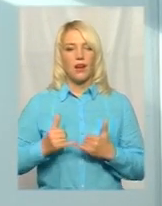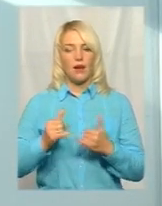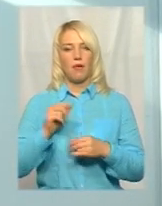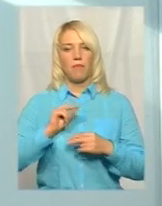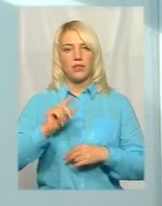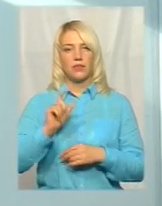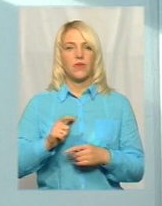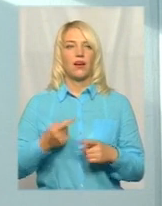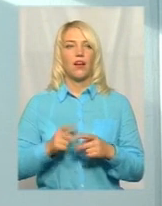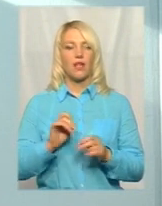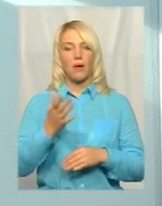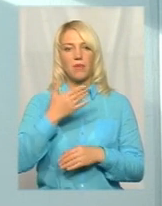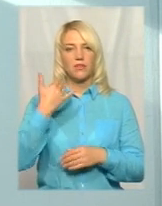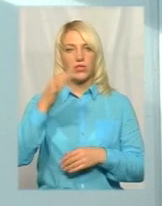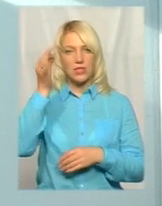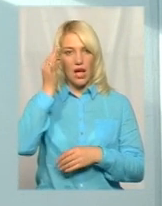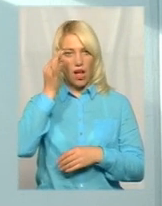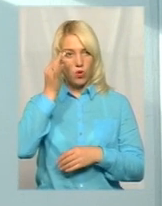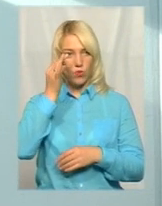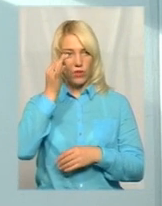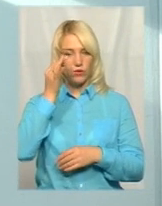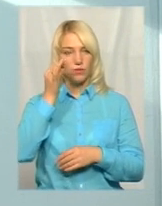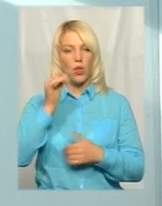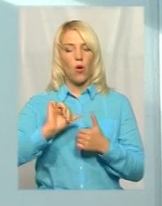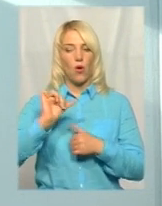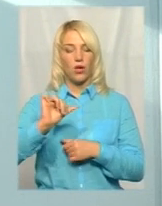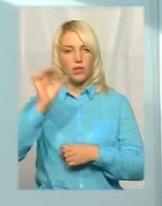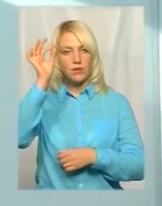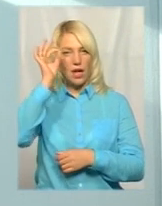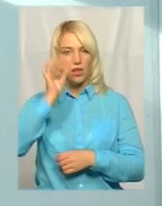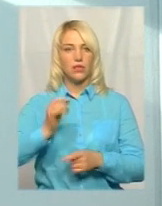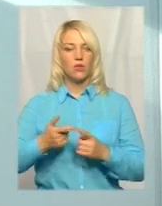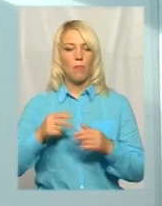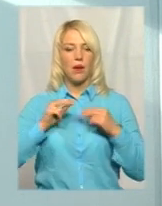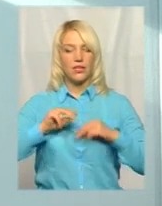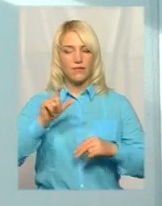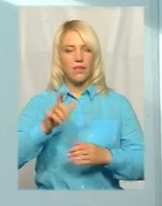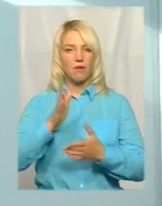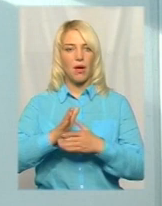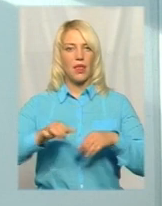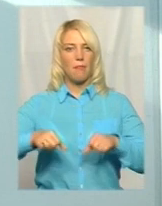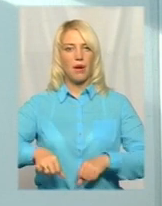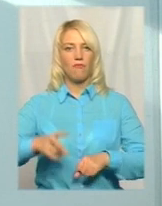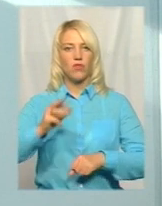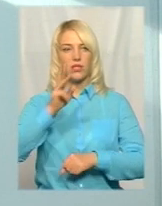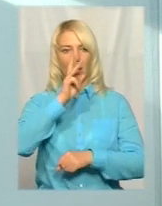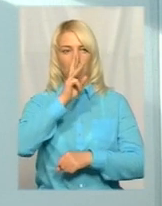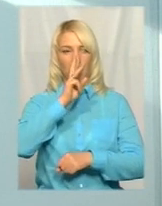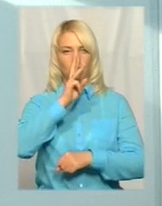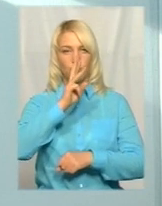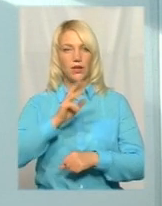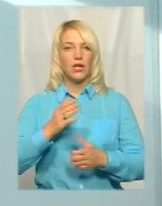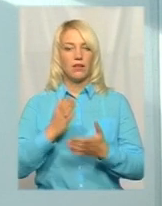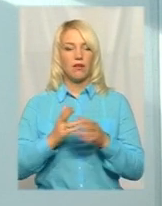це, як ми вже згадували... Окрім згаданого. Так, так, він, працівник має право на заробітну плату, тобто